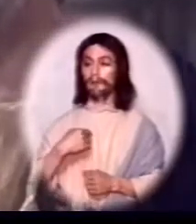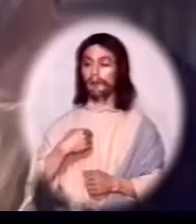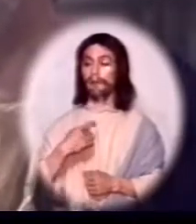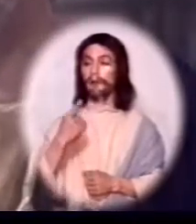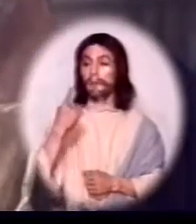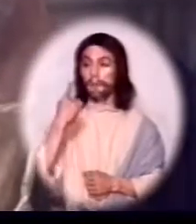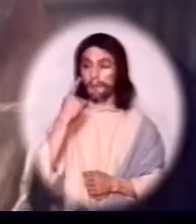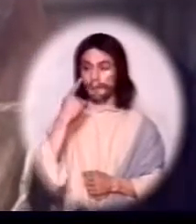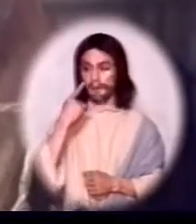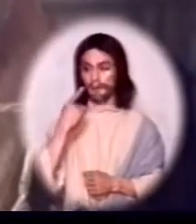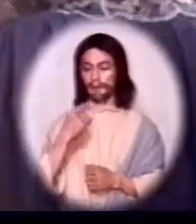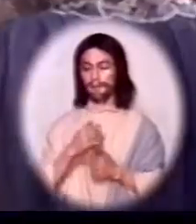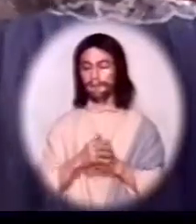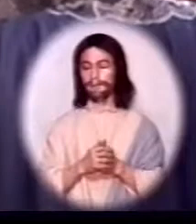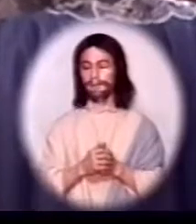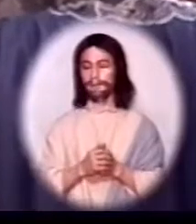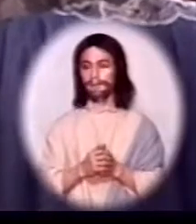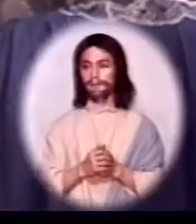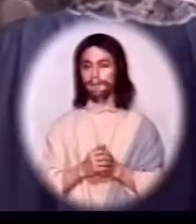어디 내 앞에서도 해봐.